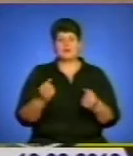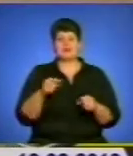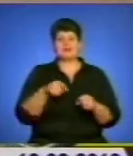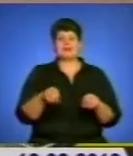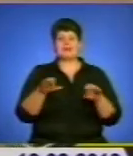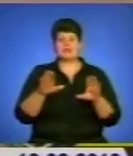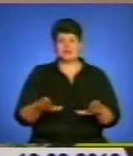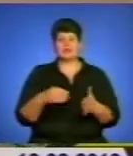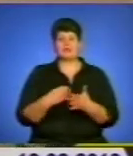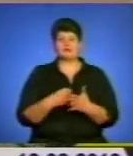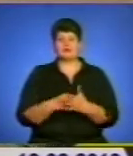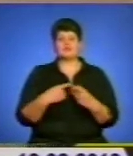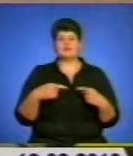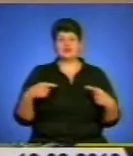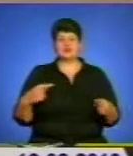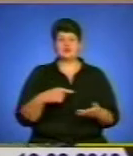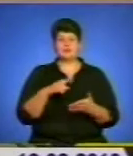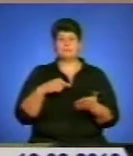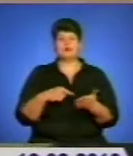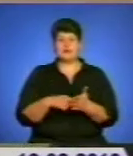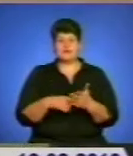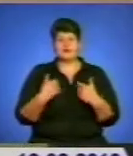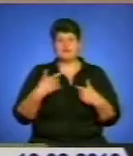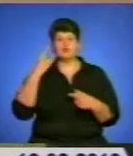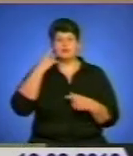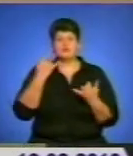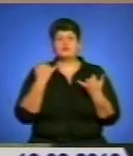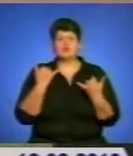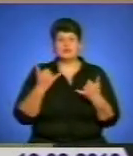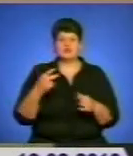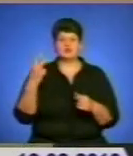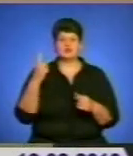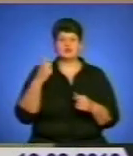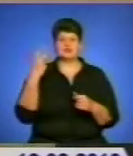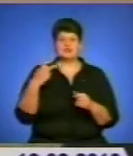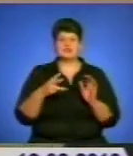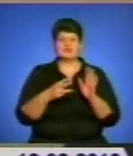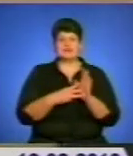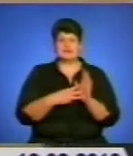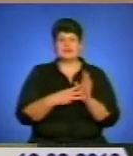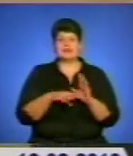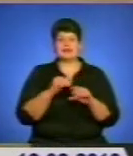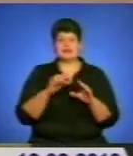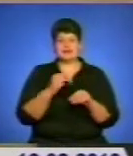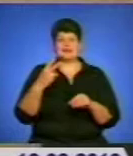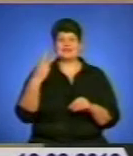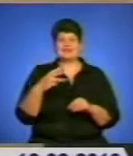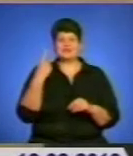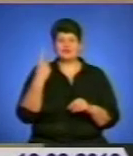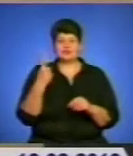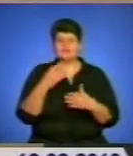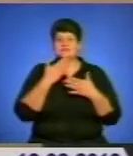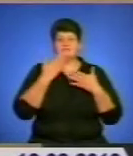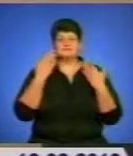і швидкі, і всі інші питання. Але вдумайтеся, сьогодні зі 120 депутатів, сьогодні 31 депутат відсутній в